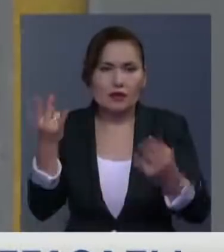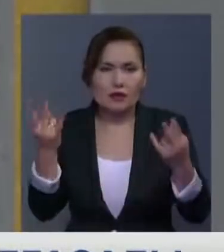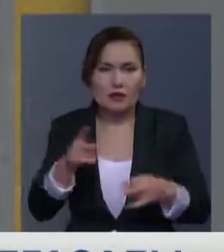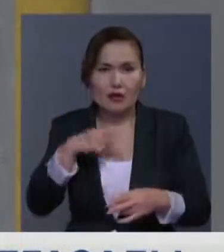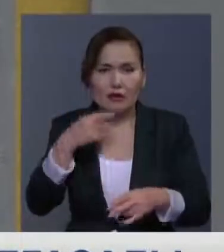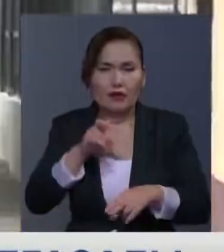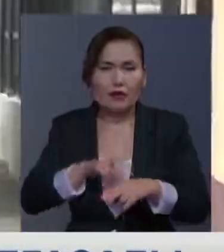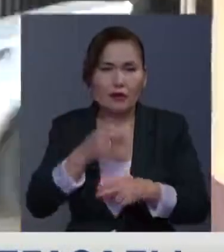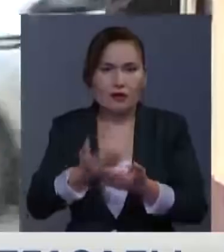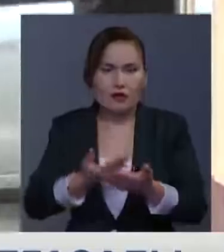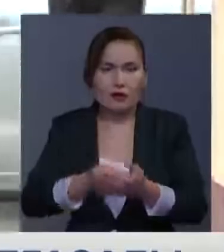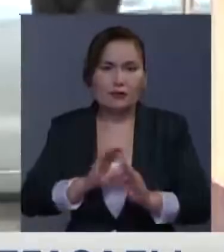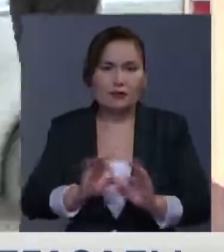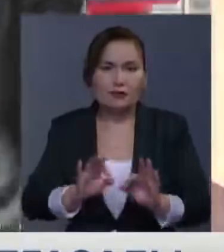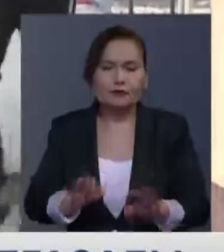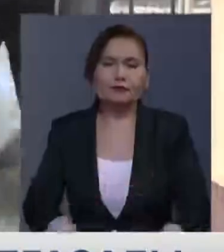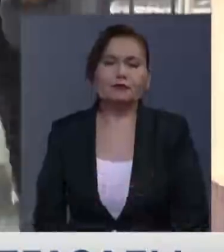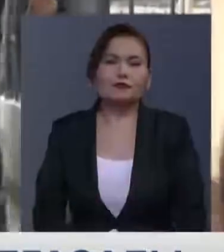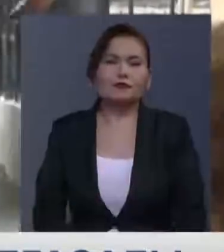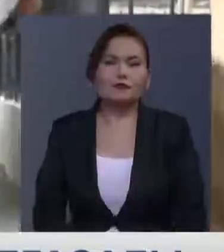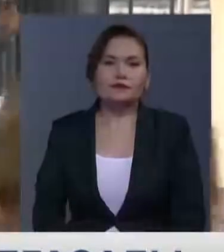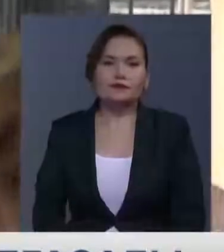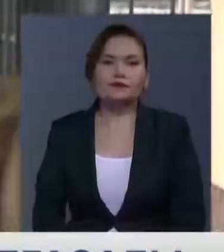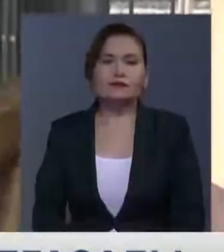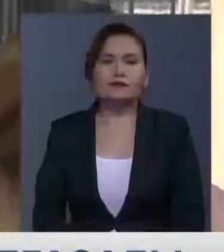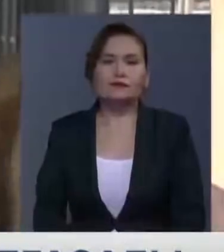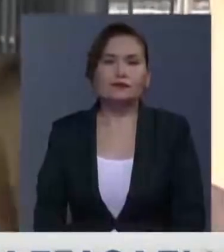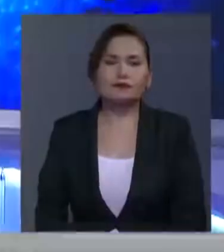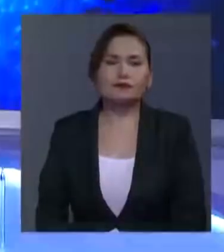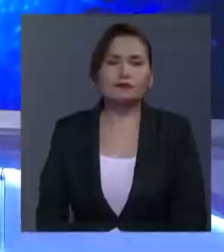Болат Көгінайұлы, Берік Жобалайұлы, Хабар 24, Семейден.